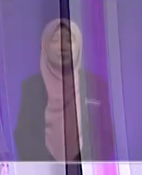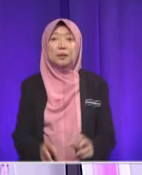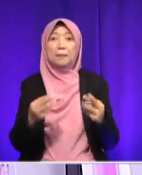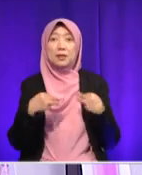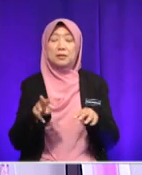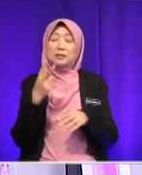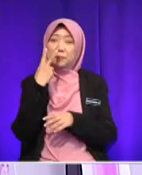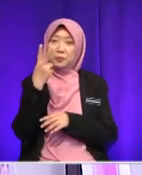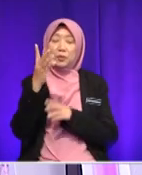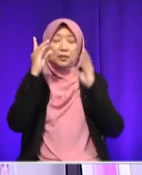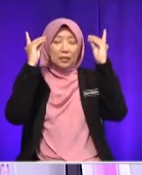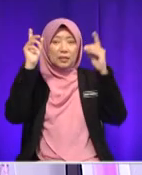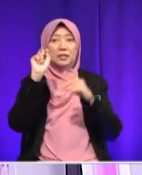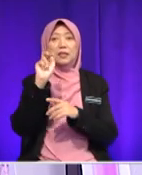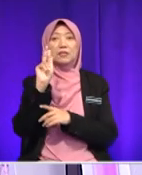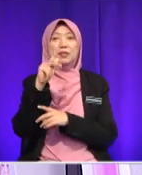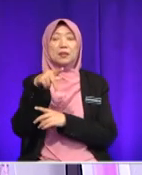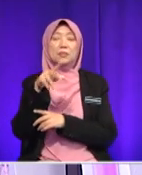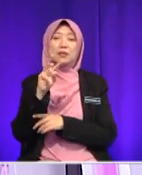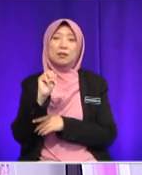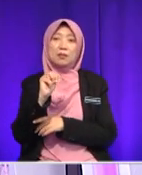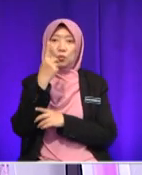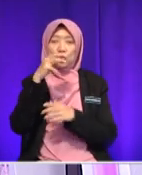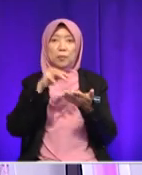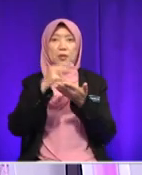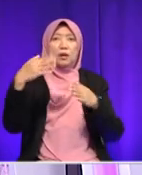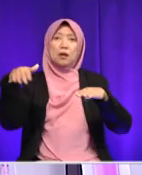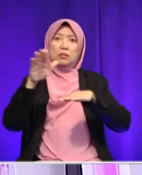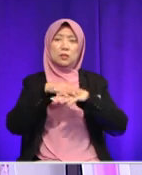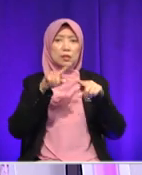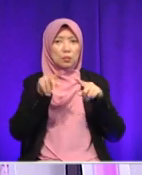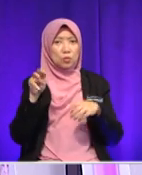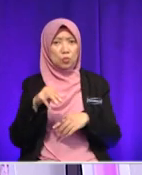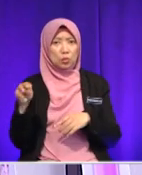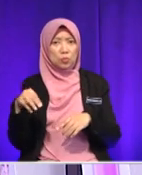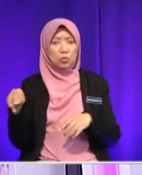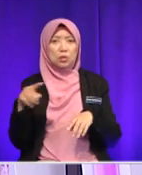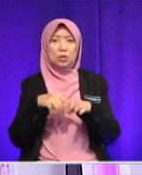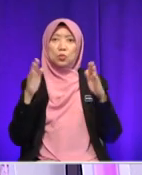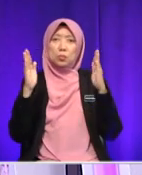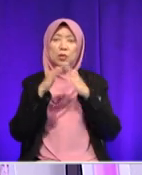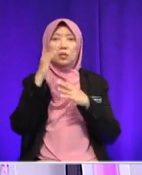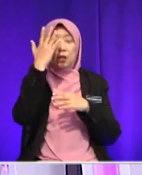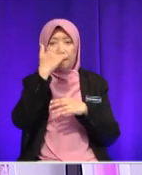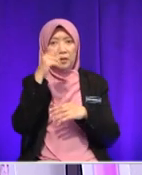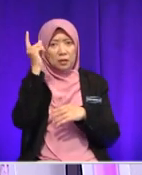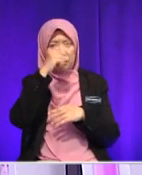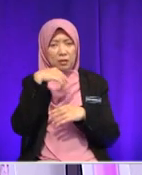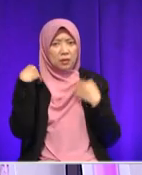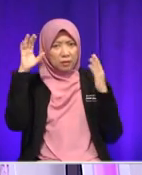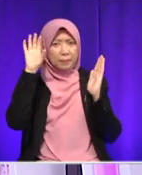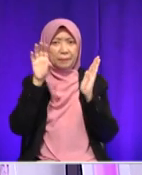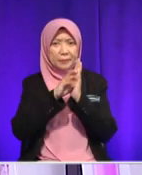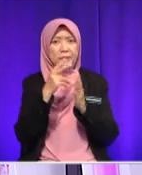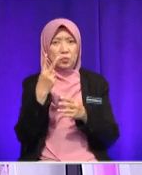Masih menonton Didik TV KPM bagi slot menengah atas. Tetapi kan murid-murid di rumah, kenapa di hadapan Nisan ni ada gambar teleskop dan juga